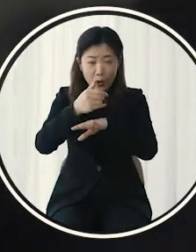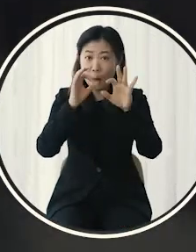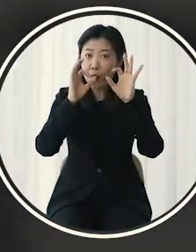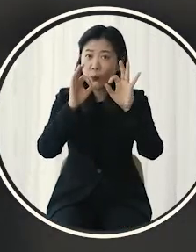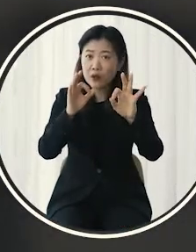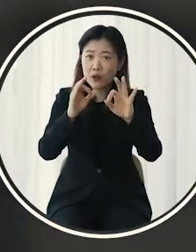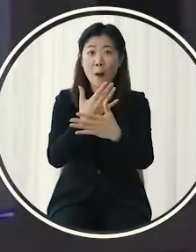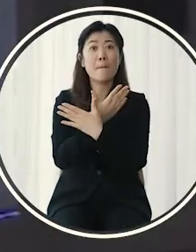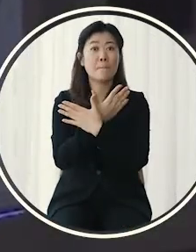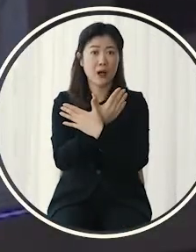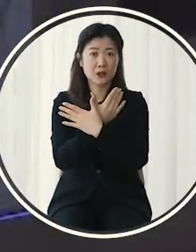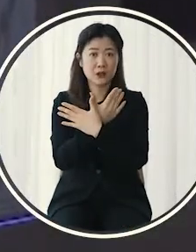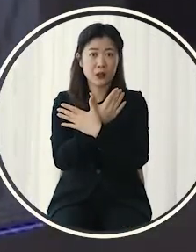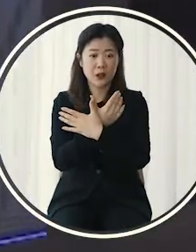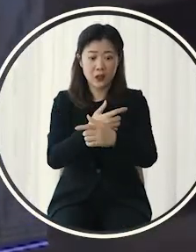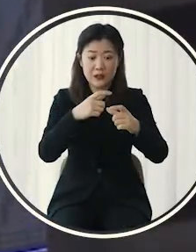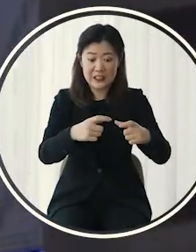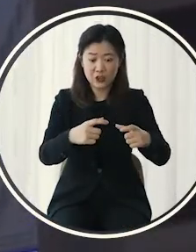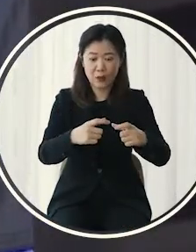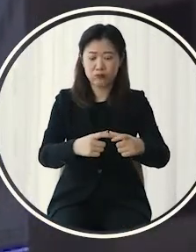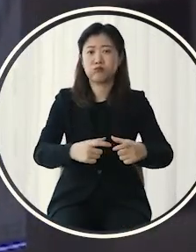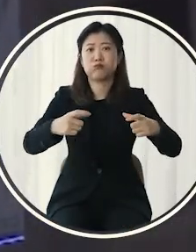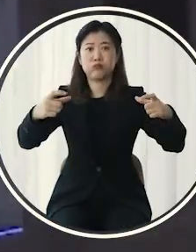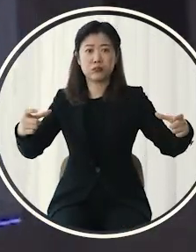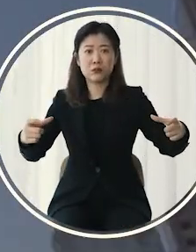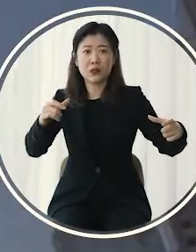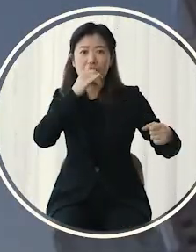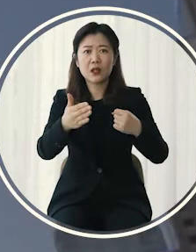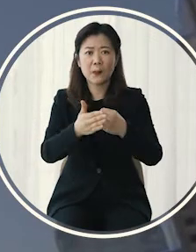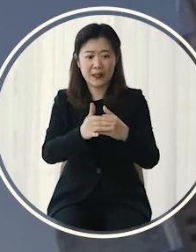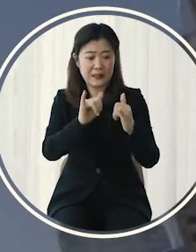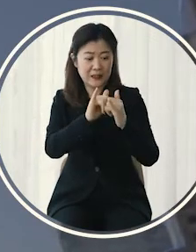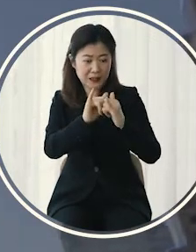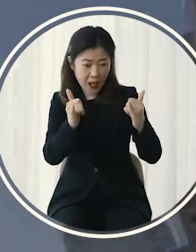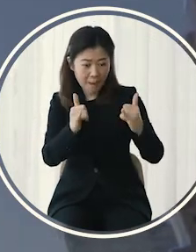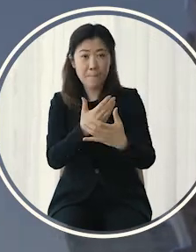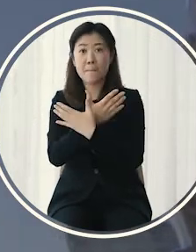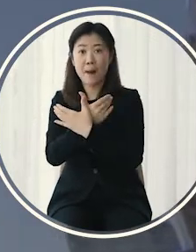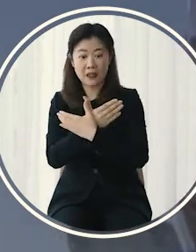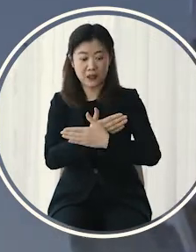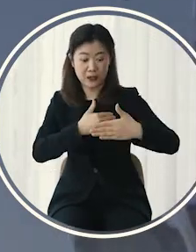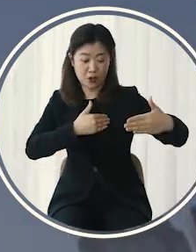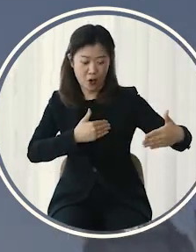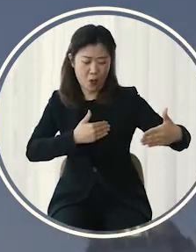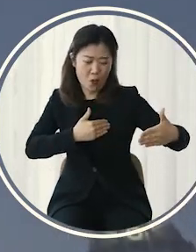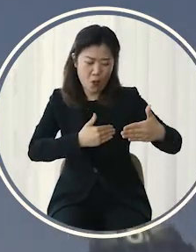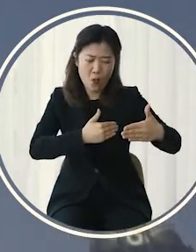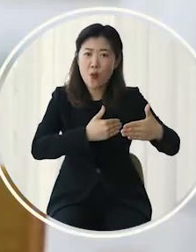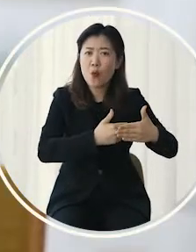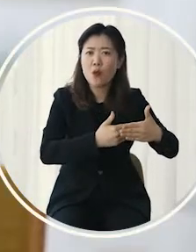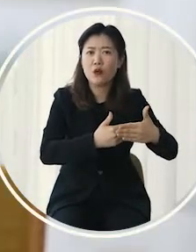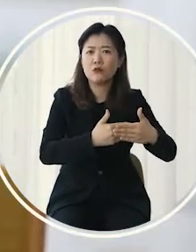이 박쥐가 온대지방으로 서식 범위를 확장시켜서 사람과 그 박쥐 사이의 거리가 좁혀지게